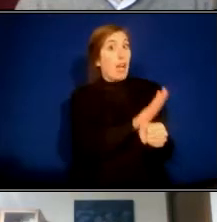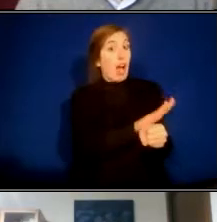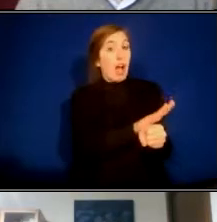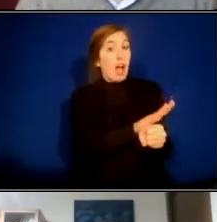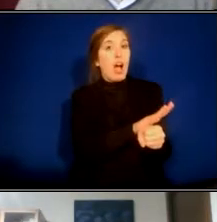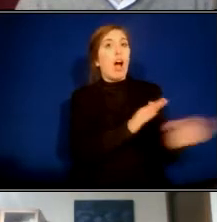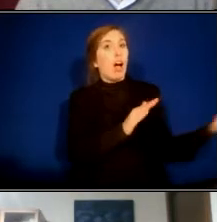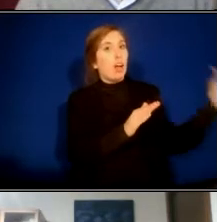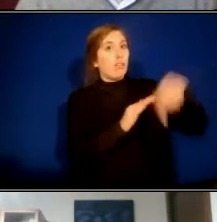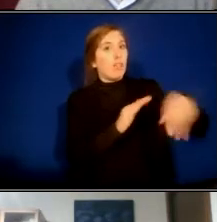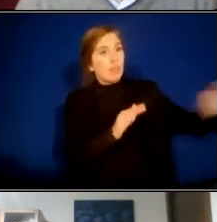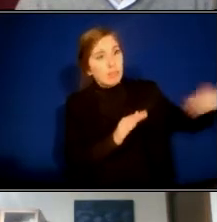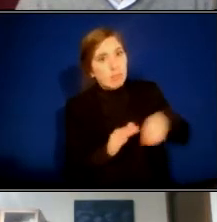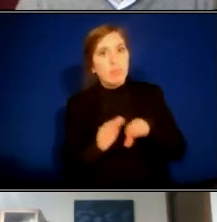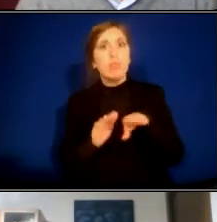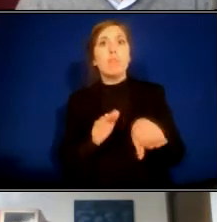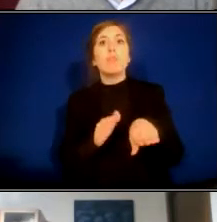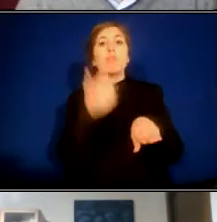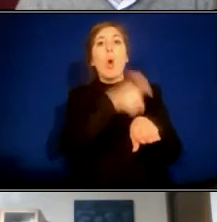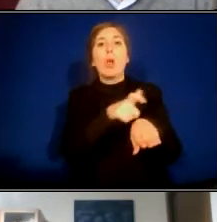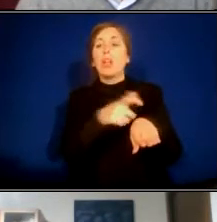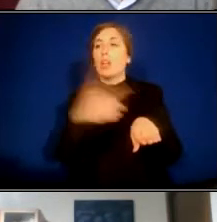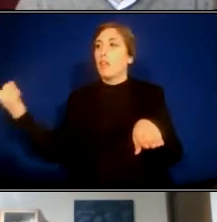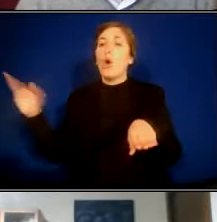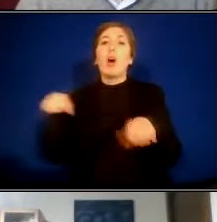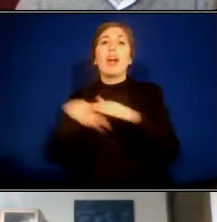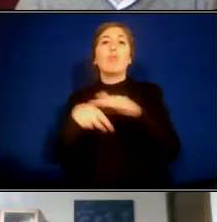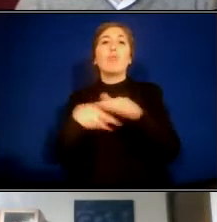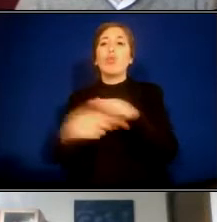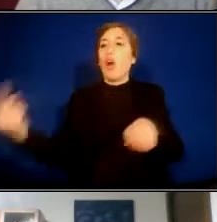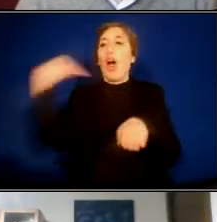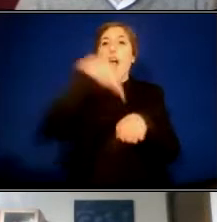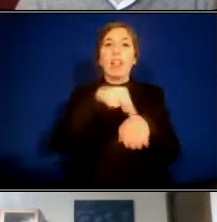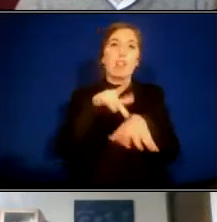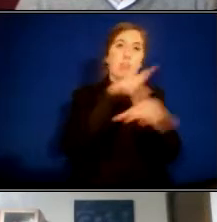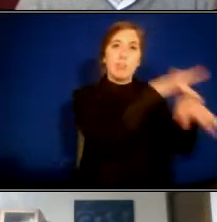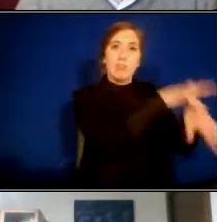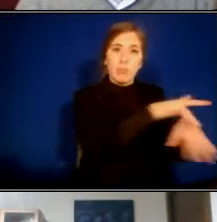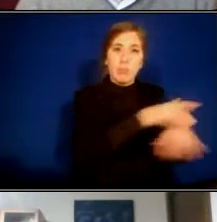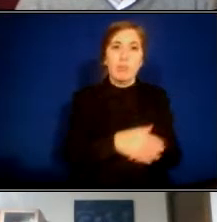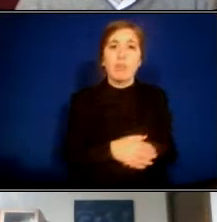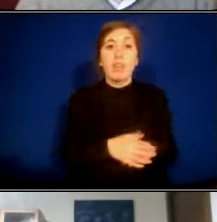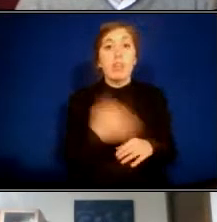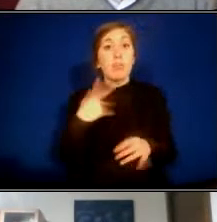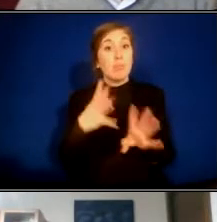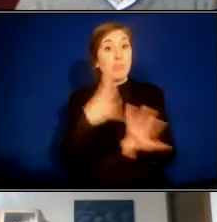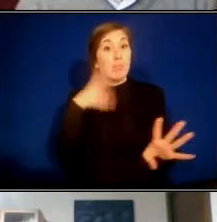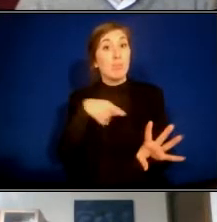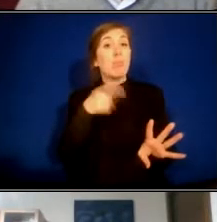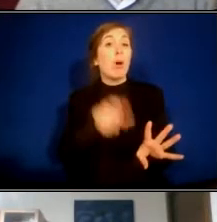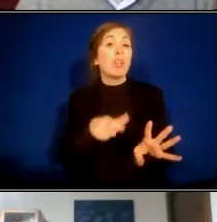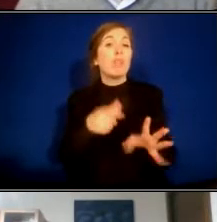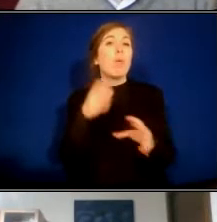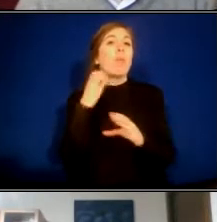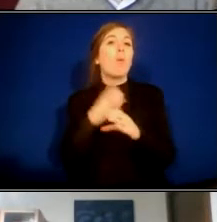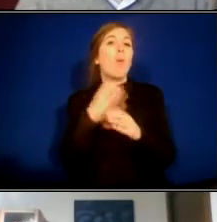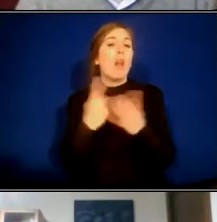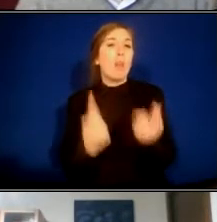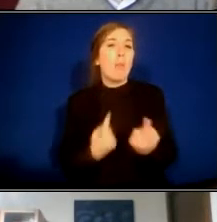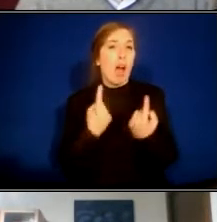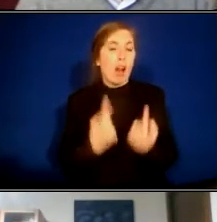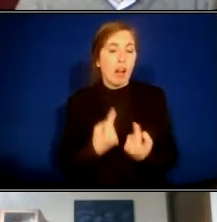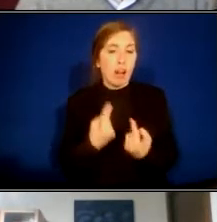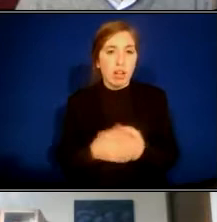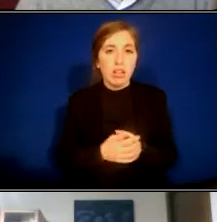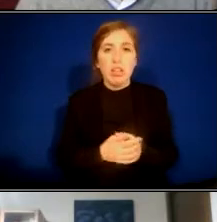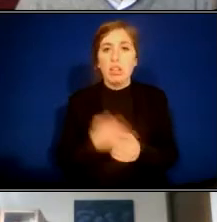venuti a portare i rifugiati altrove. E questa è una fila, qui si aspettava il pullman. Ci sono dei